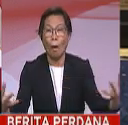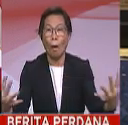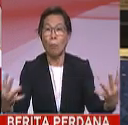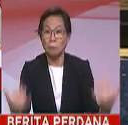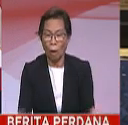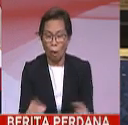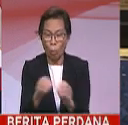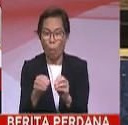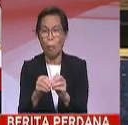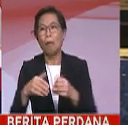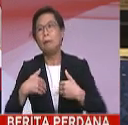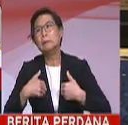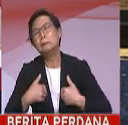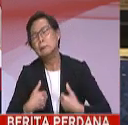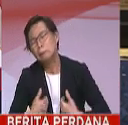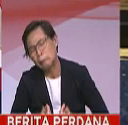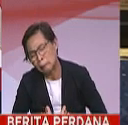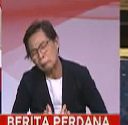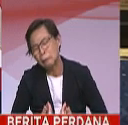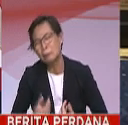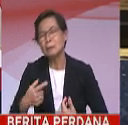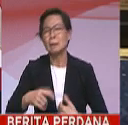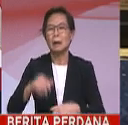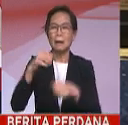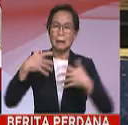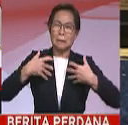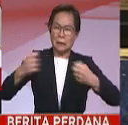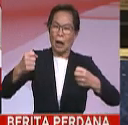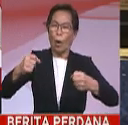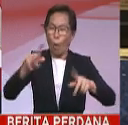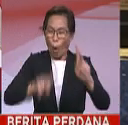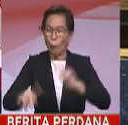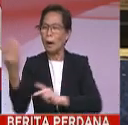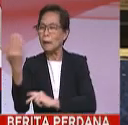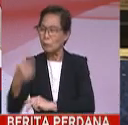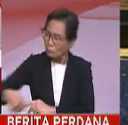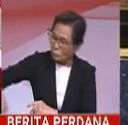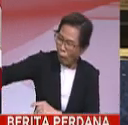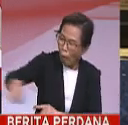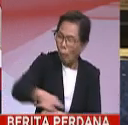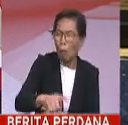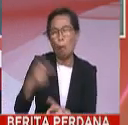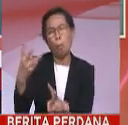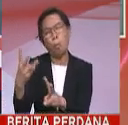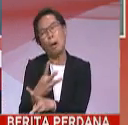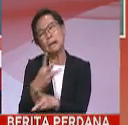penat dan kesihatan awam negara kita juga semakin tenat.